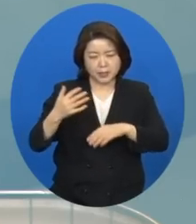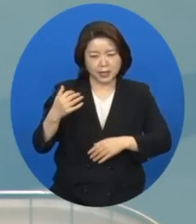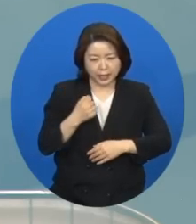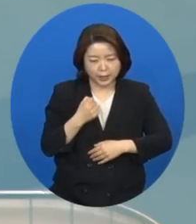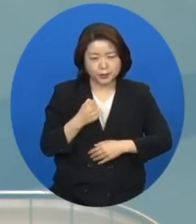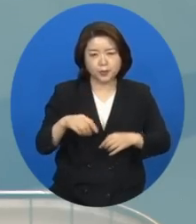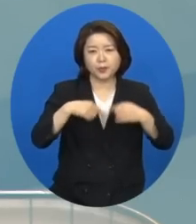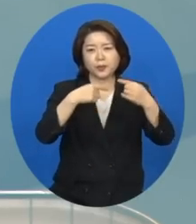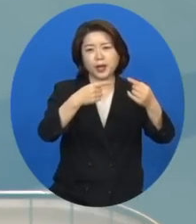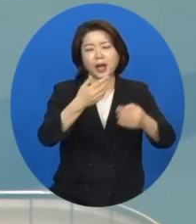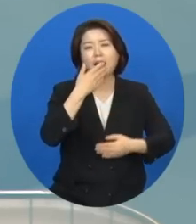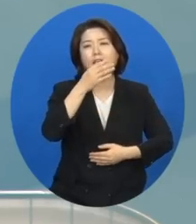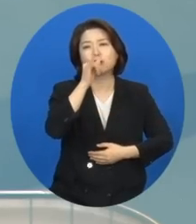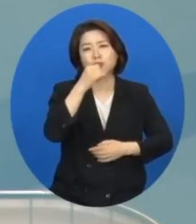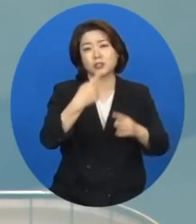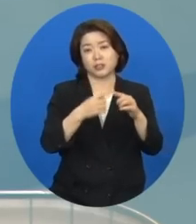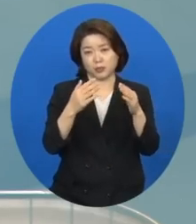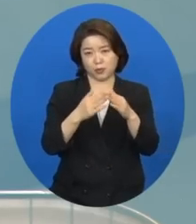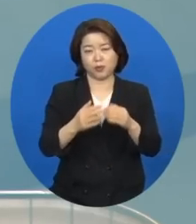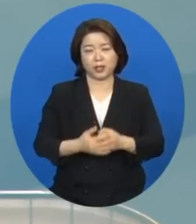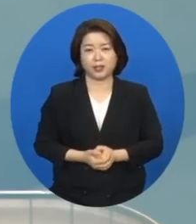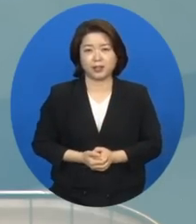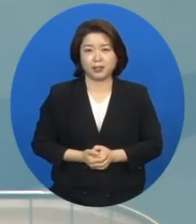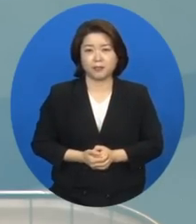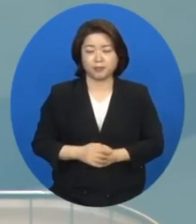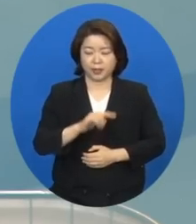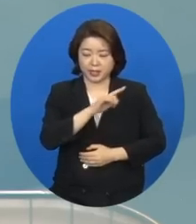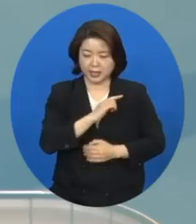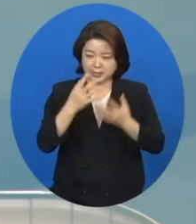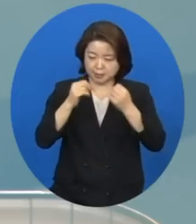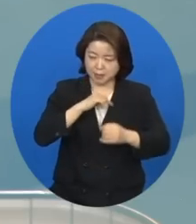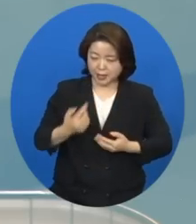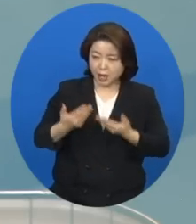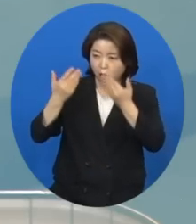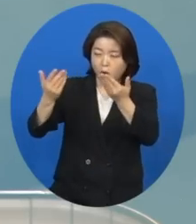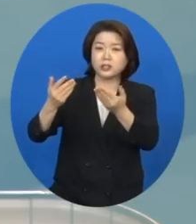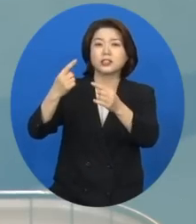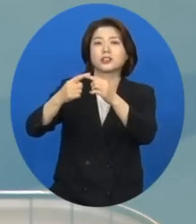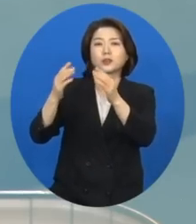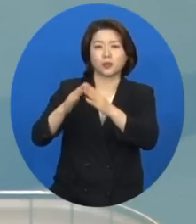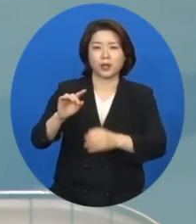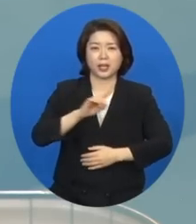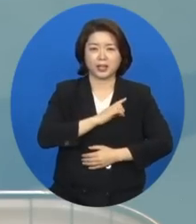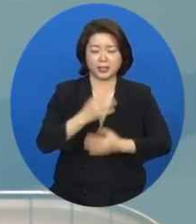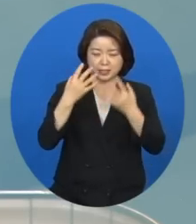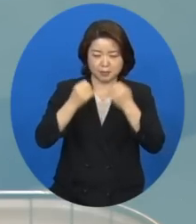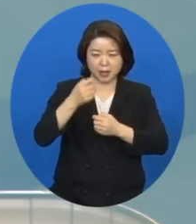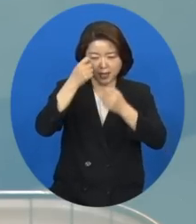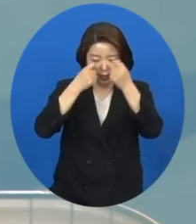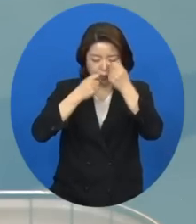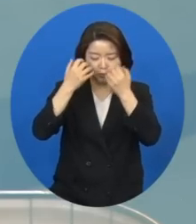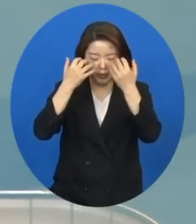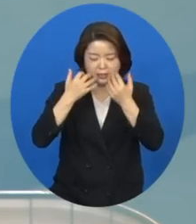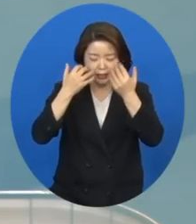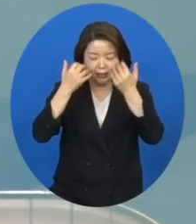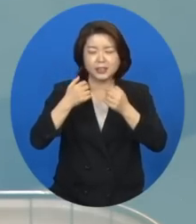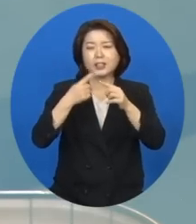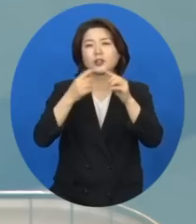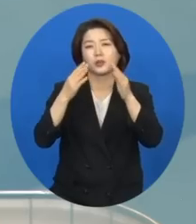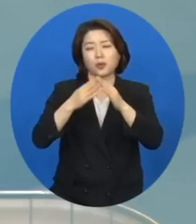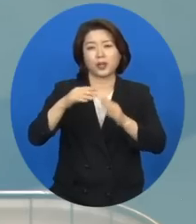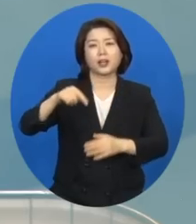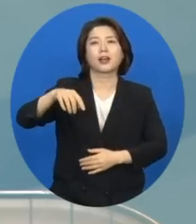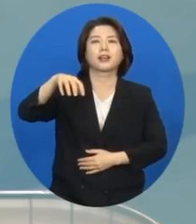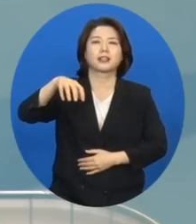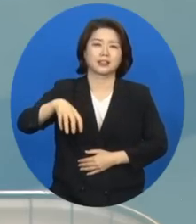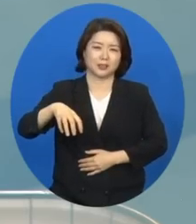교회, 그래서 가장 많은 헌신을 드린 교회, 그리고 제가 가장 많이 눈물을 흘린 교회가 선한